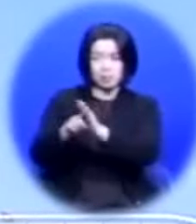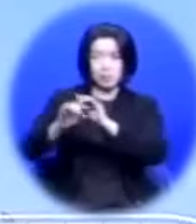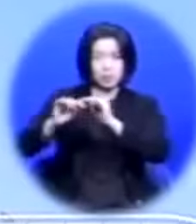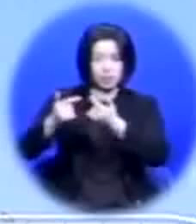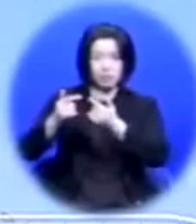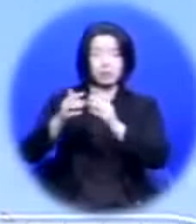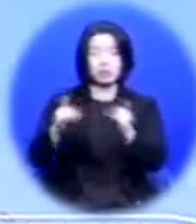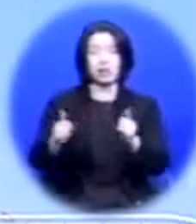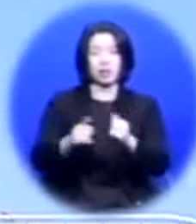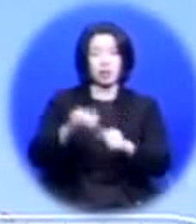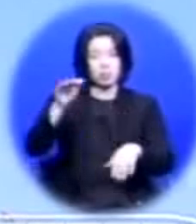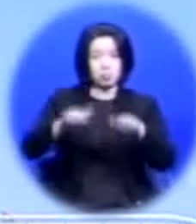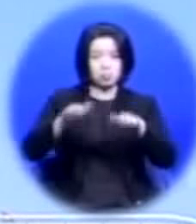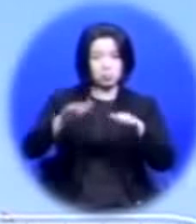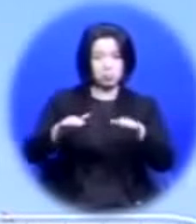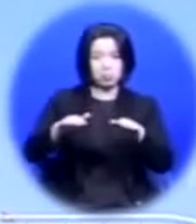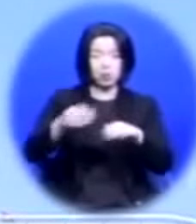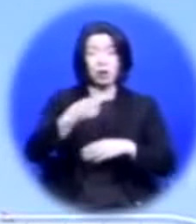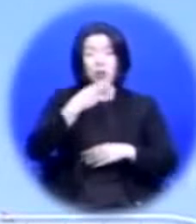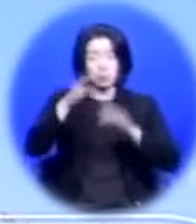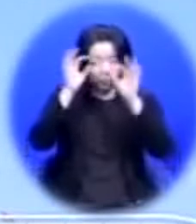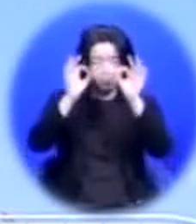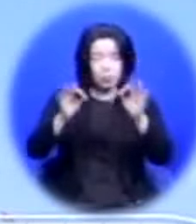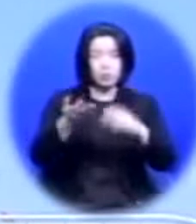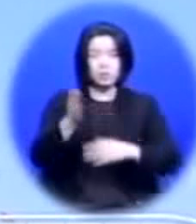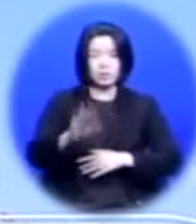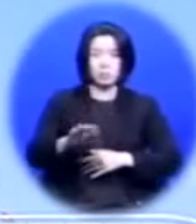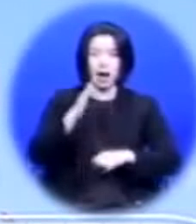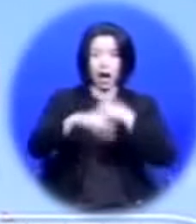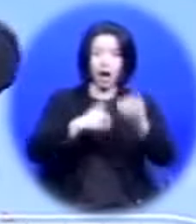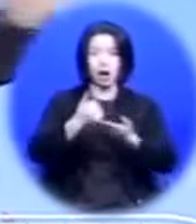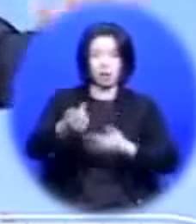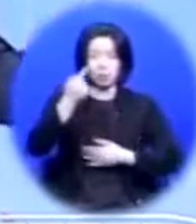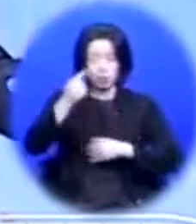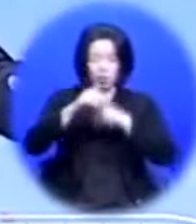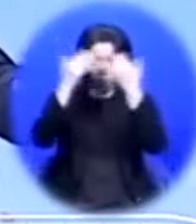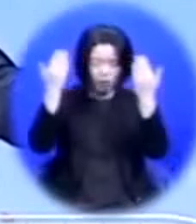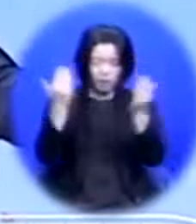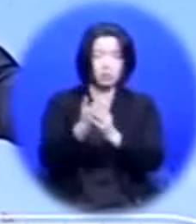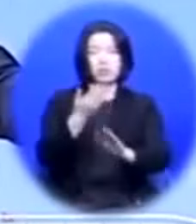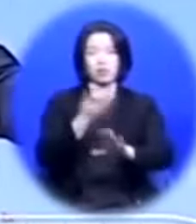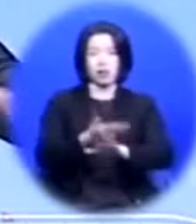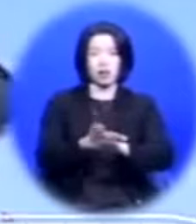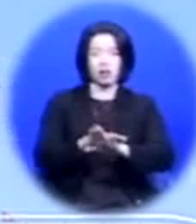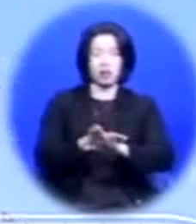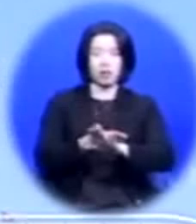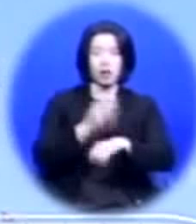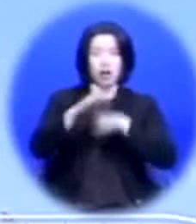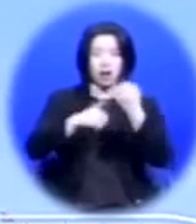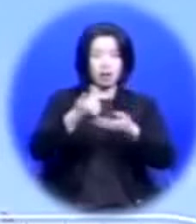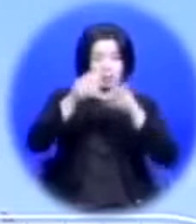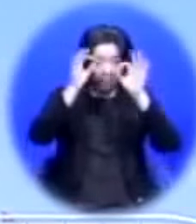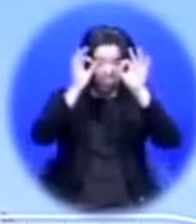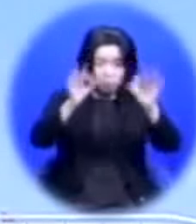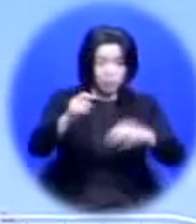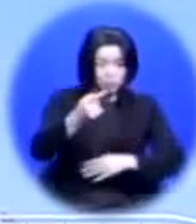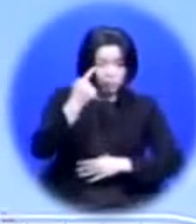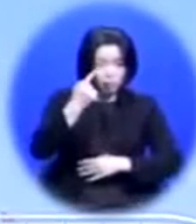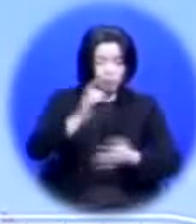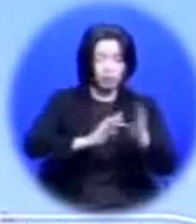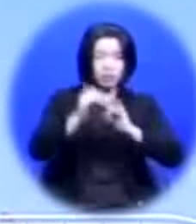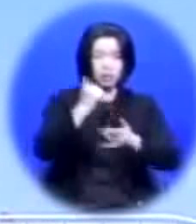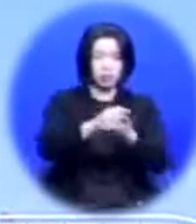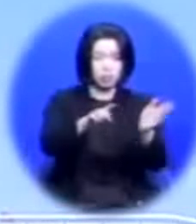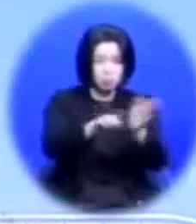뭐 별 차이가 없어 보이지만 하나님의 눈에는 완전히 다릅니다 하나님이 보시는 눈에는 예수 믿는